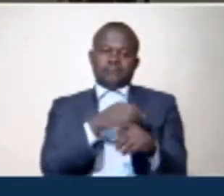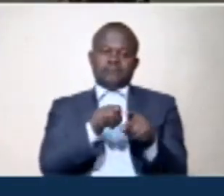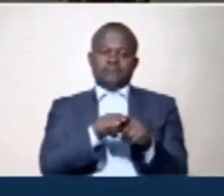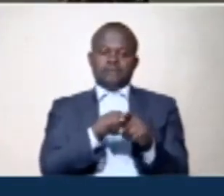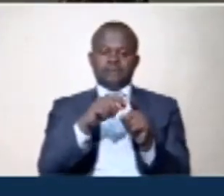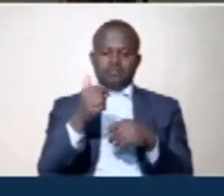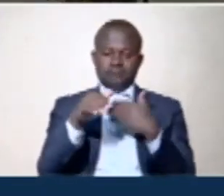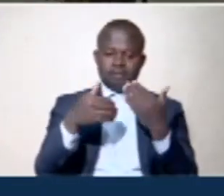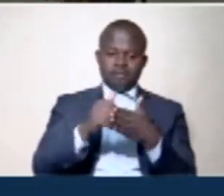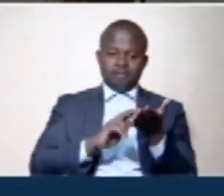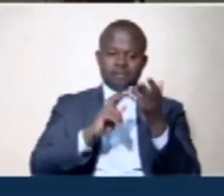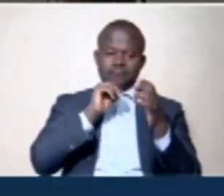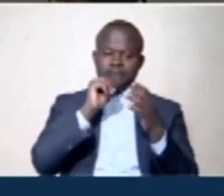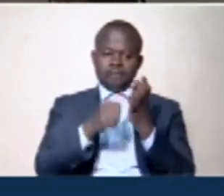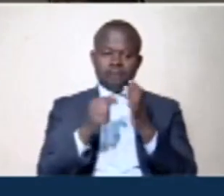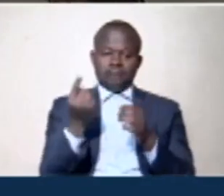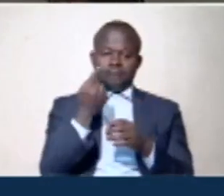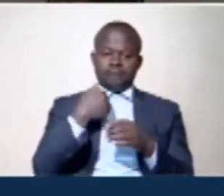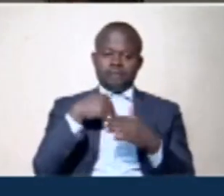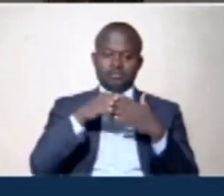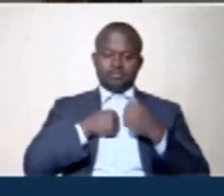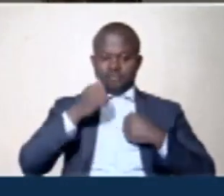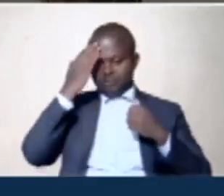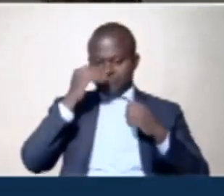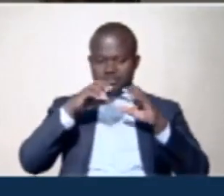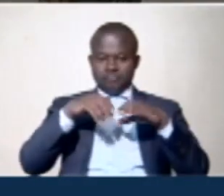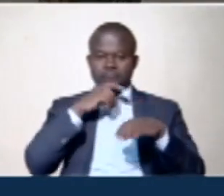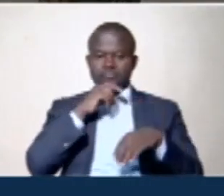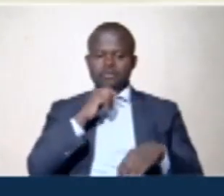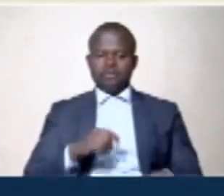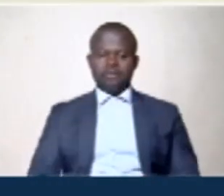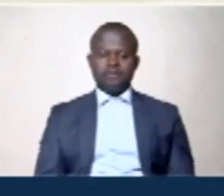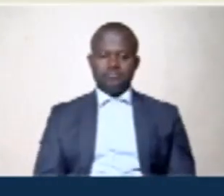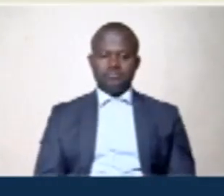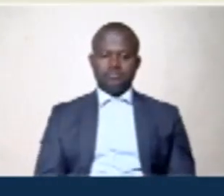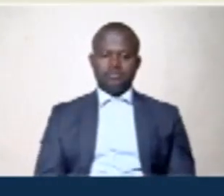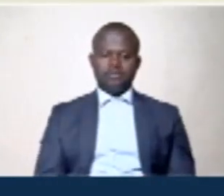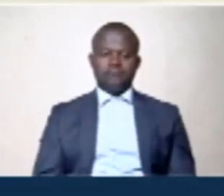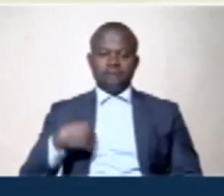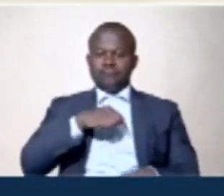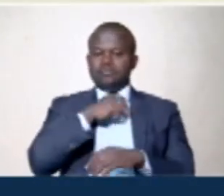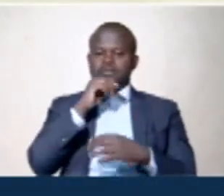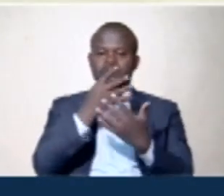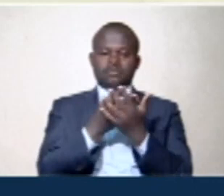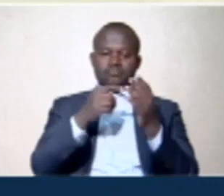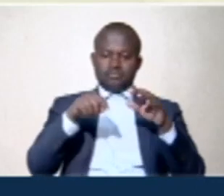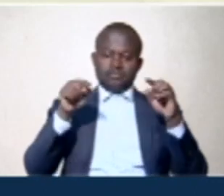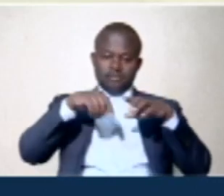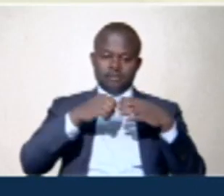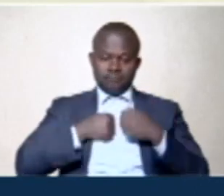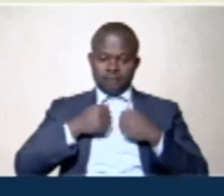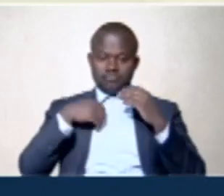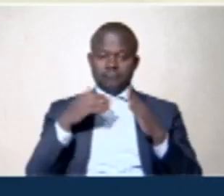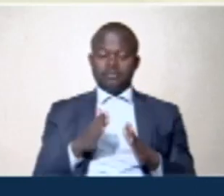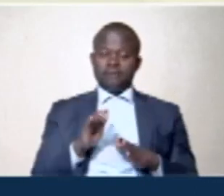be, ahamya ko nta kibazo na kimwe bagira mu Rwanda kubera ko ari abanyekongo. Je ne suis pas dans une prison. Venir au Rwanda ça a été